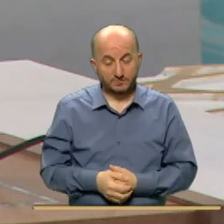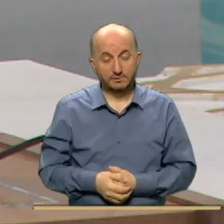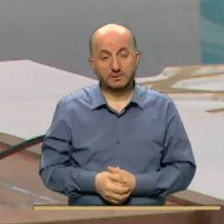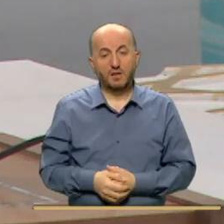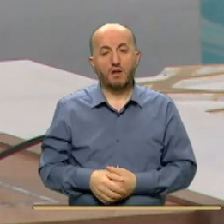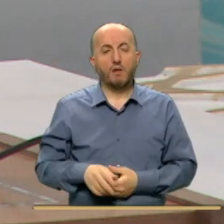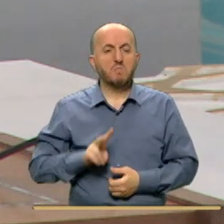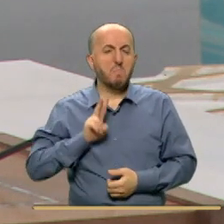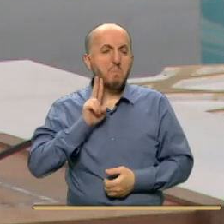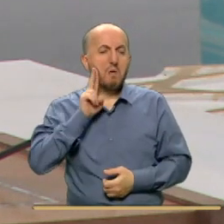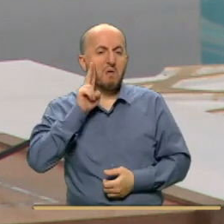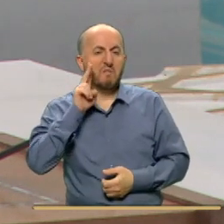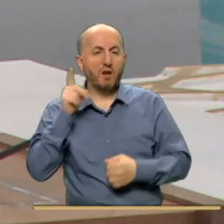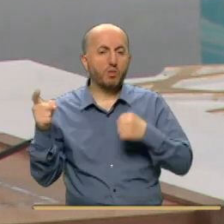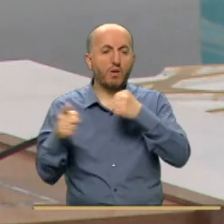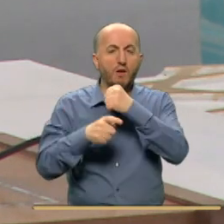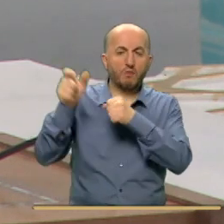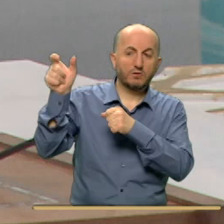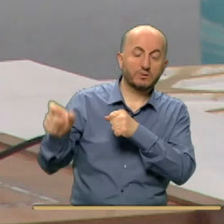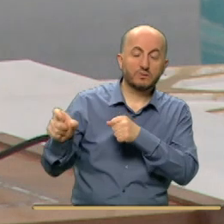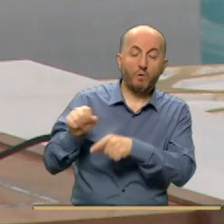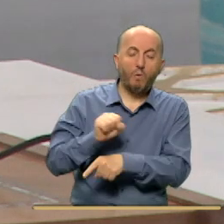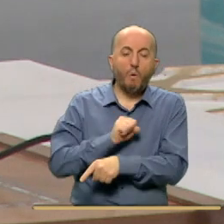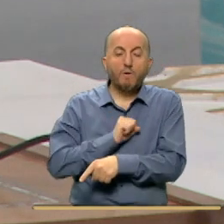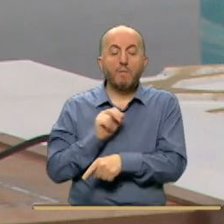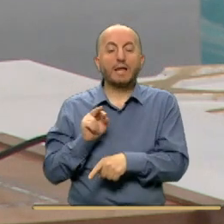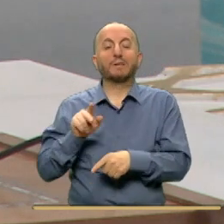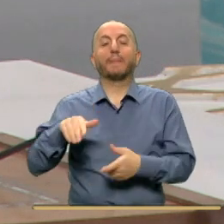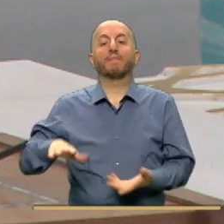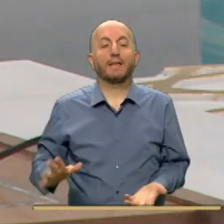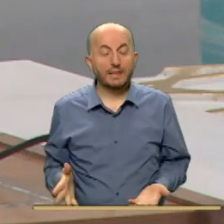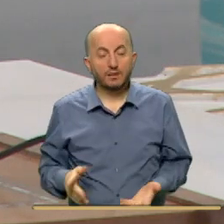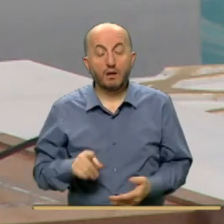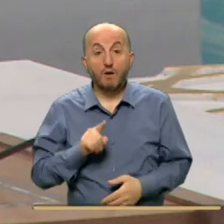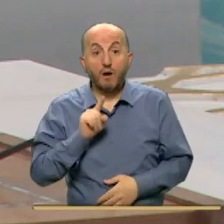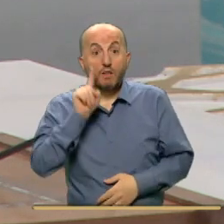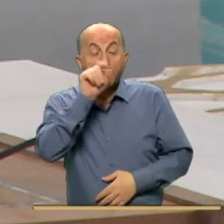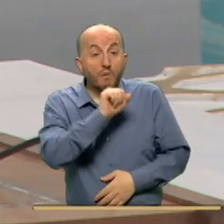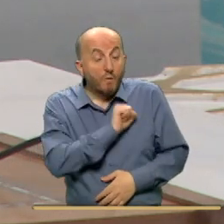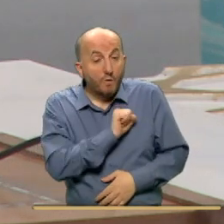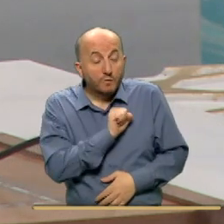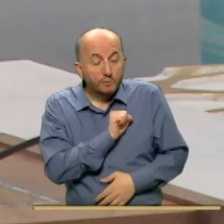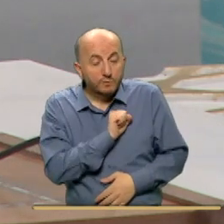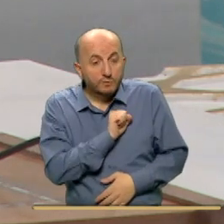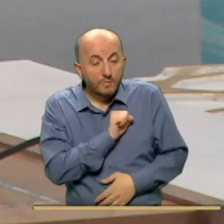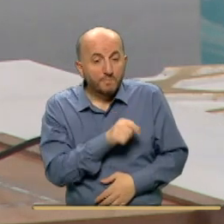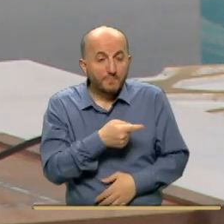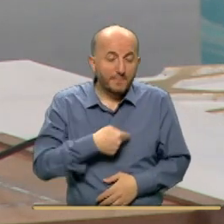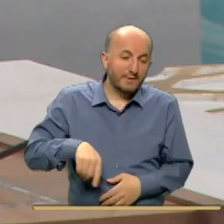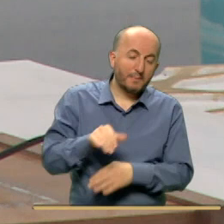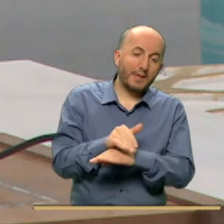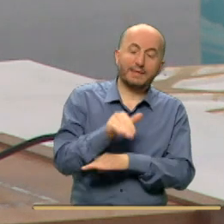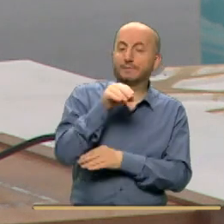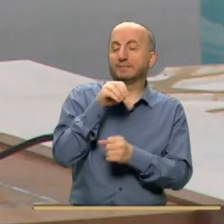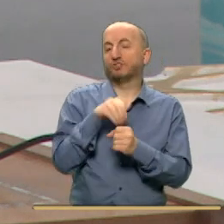bir eşkıyadan korkmak gibi değil. Bu korku aslında kısmen bizim hayatımızda